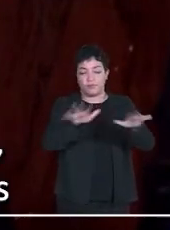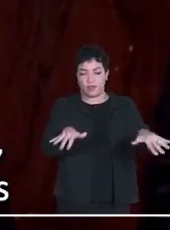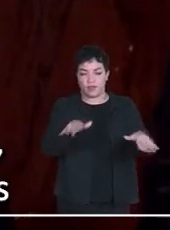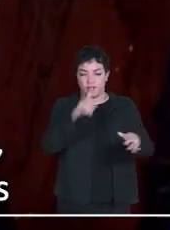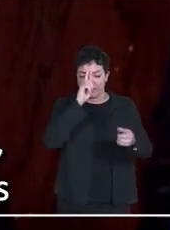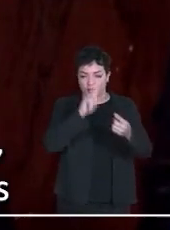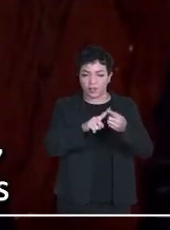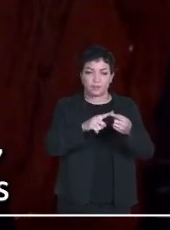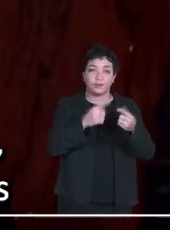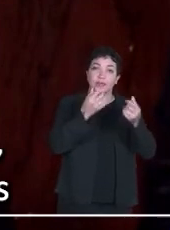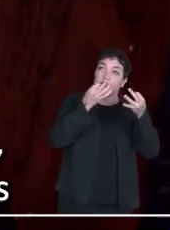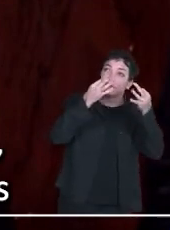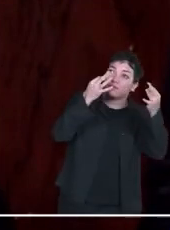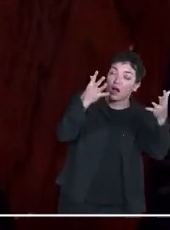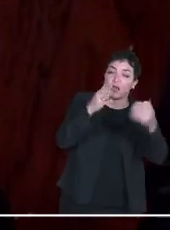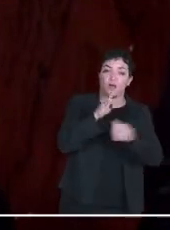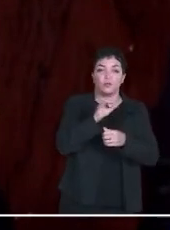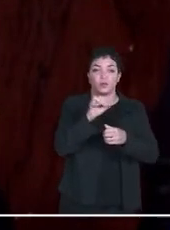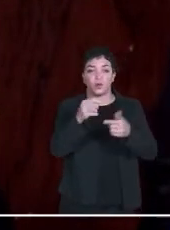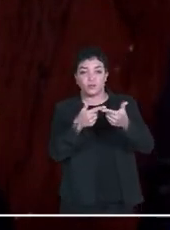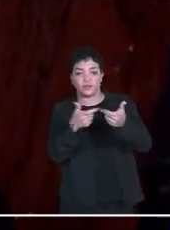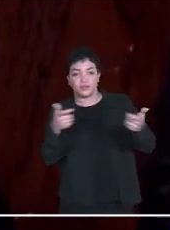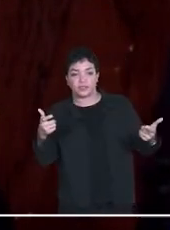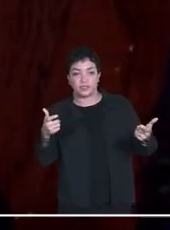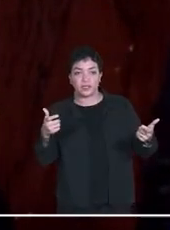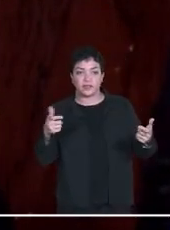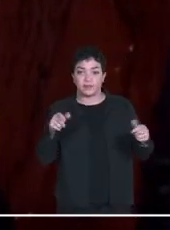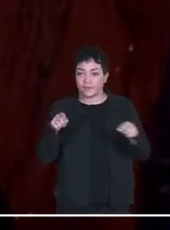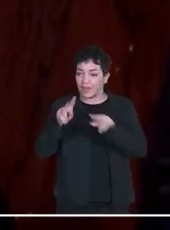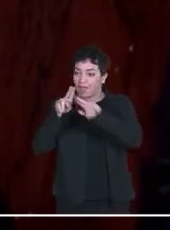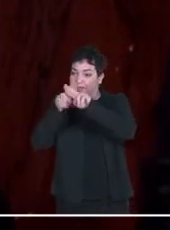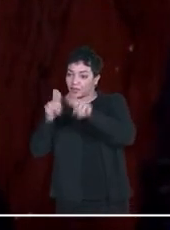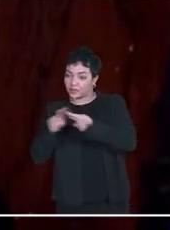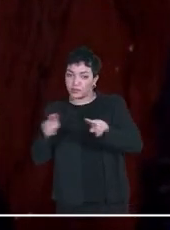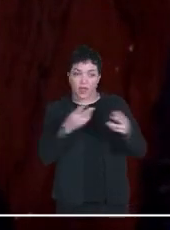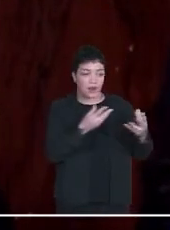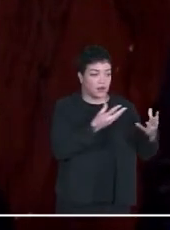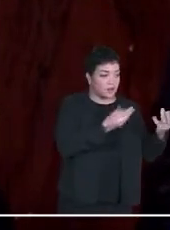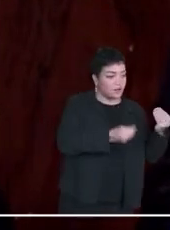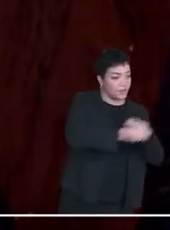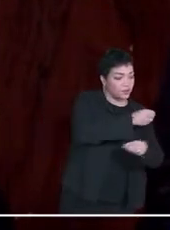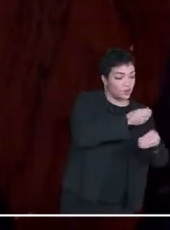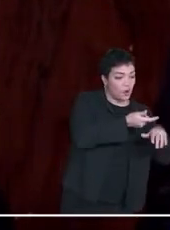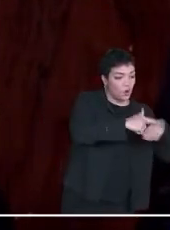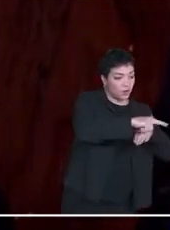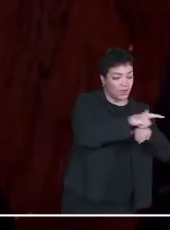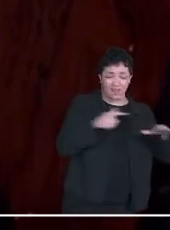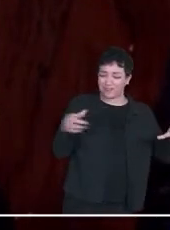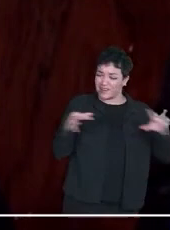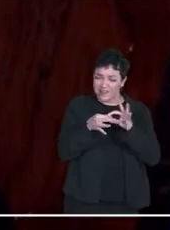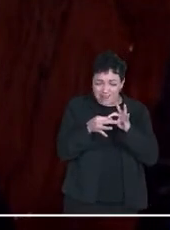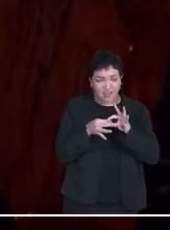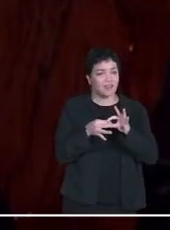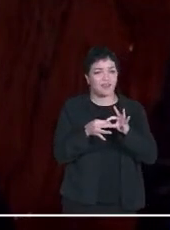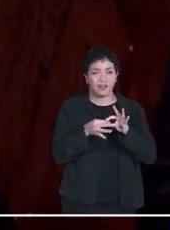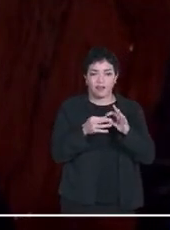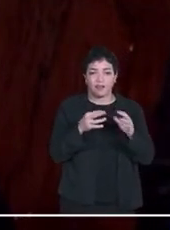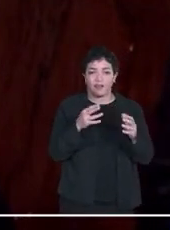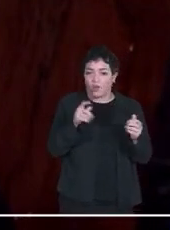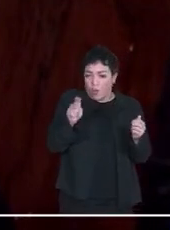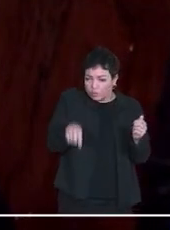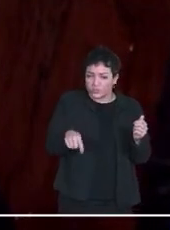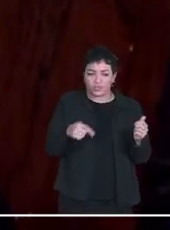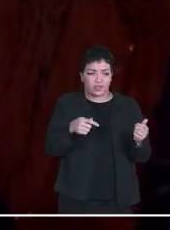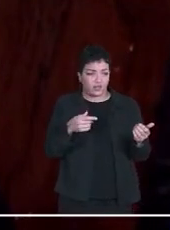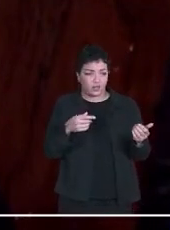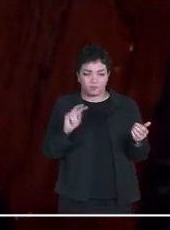interactions entre ces 2 échelles d'action sont absolument majeures et on ne peut pas nier notre responsabilité en